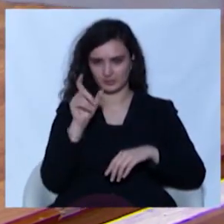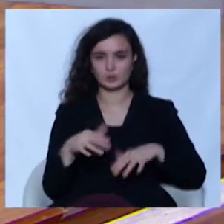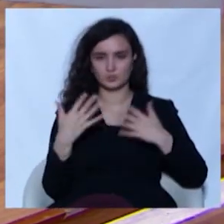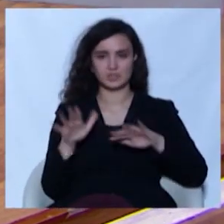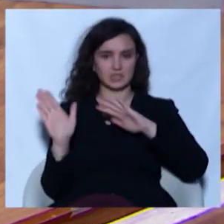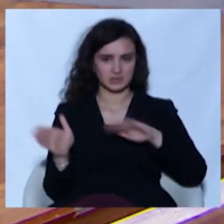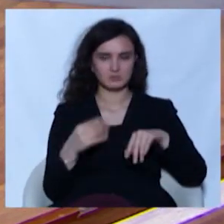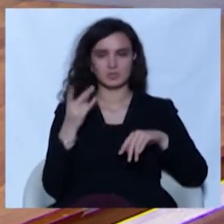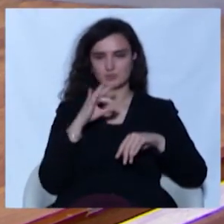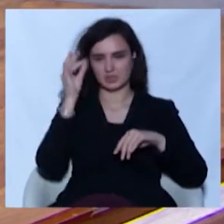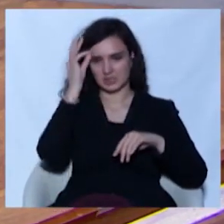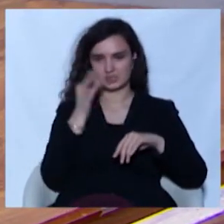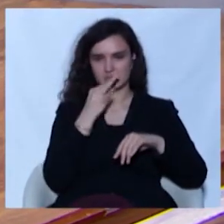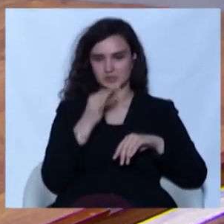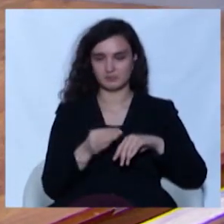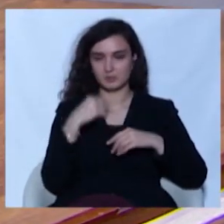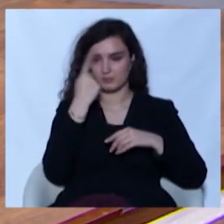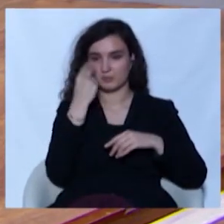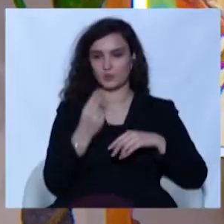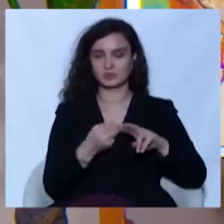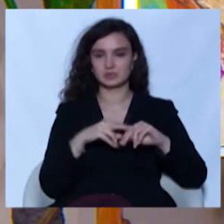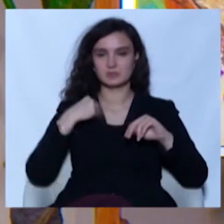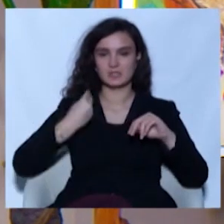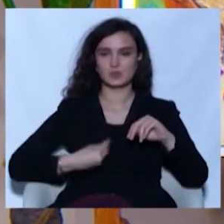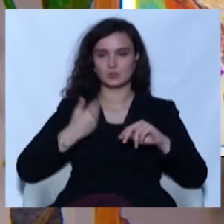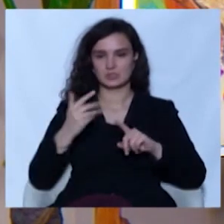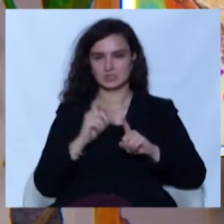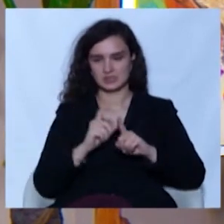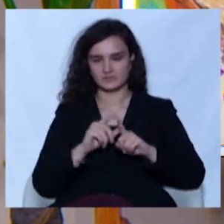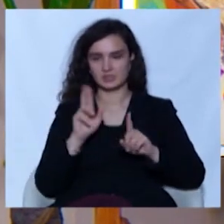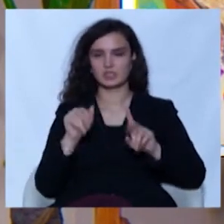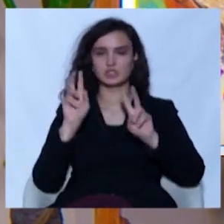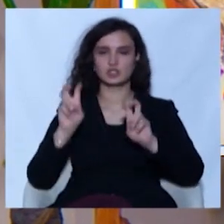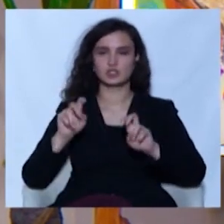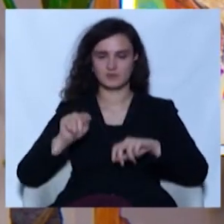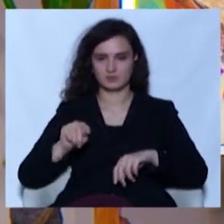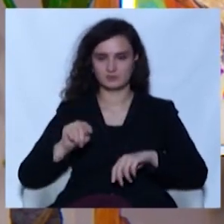მაგრამ შეგახსენებთ. Პორტრეტი ეს არის ფრანგული სიტყვა და ნიშნავს